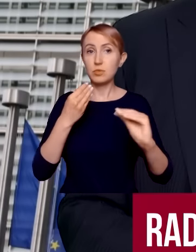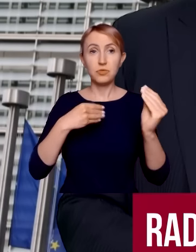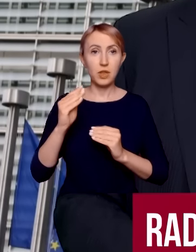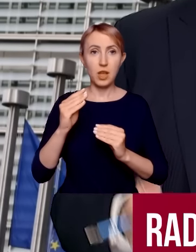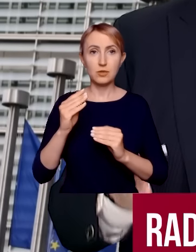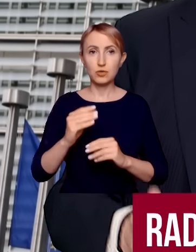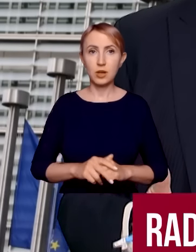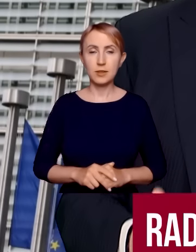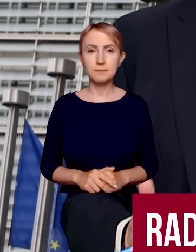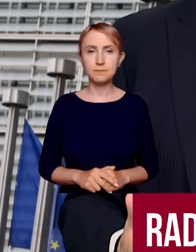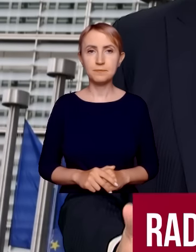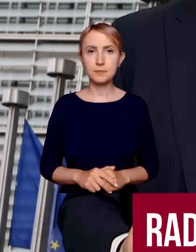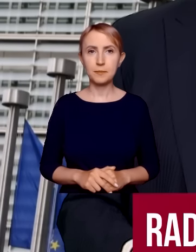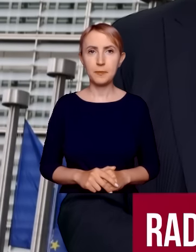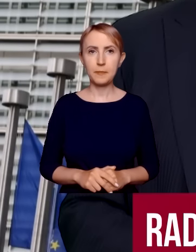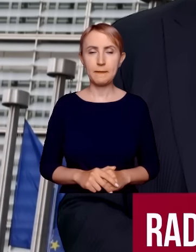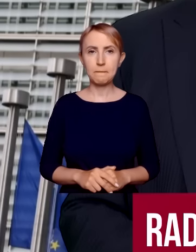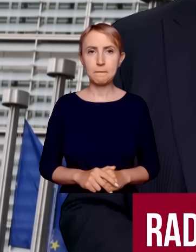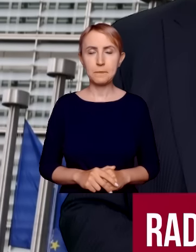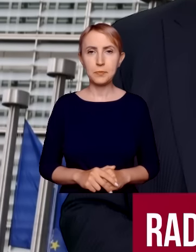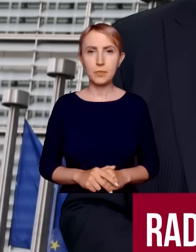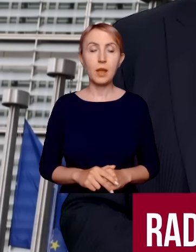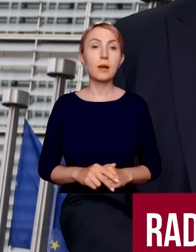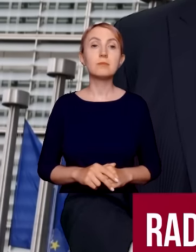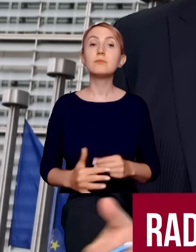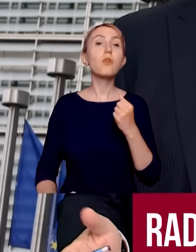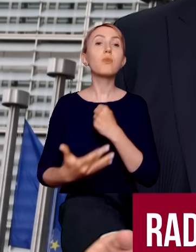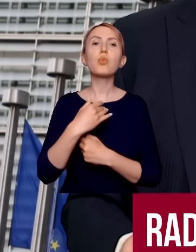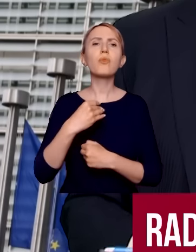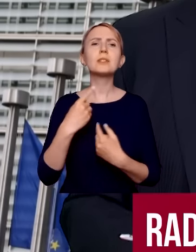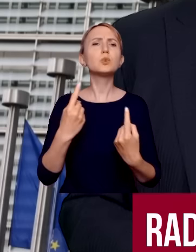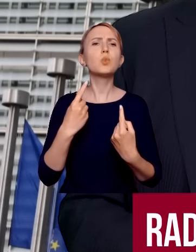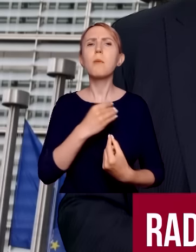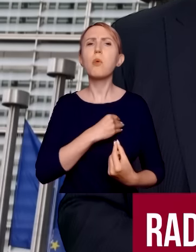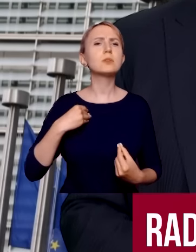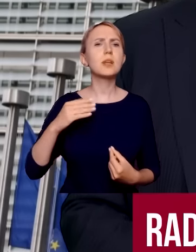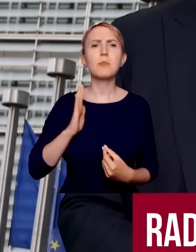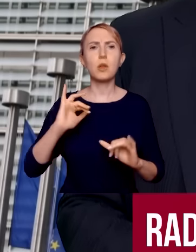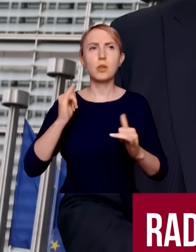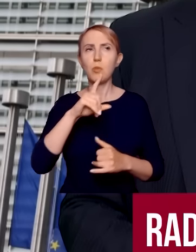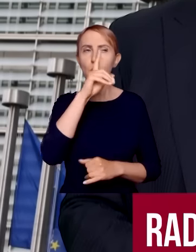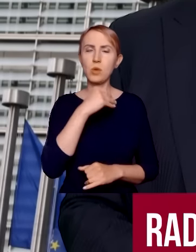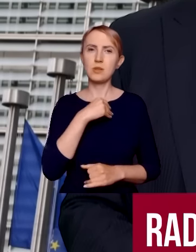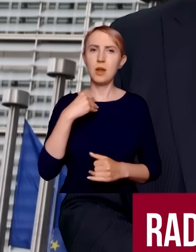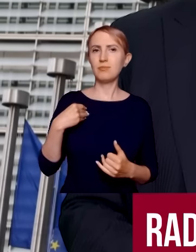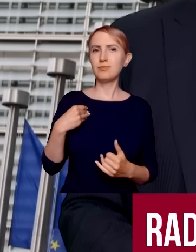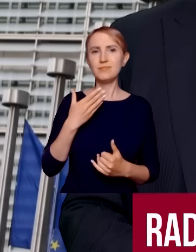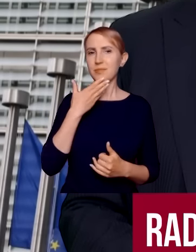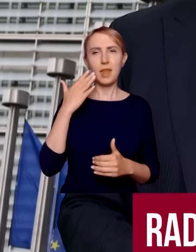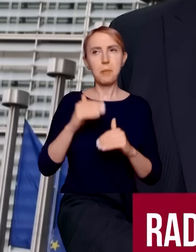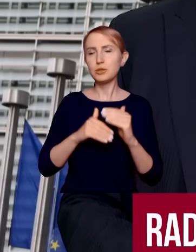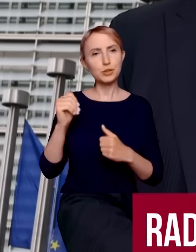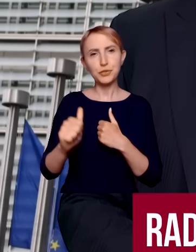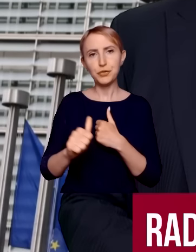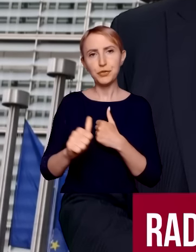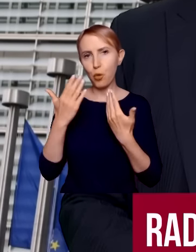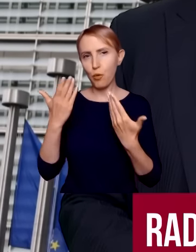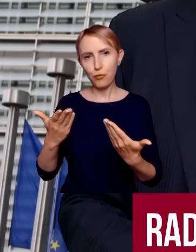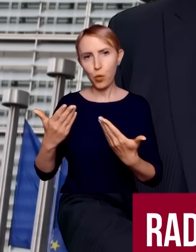limitu. Jak to może wpłynąć na polskie bezpieczeństwo? Bo też wiemy, że Polacy nie bardzo są szczęśliwi z